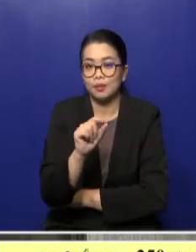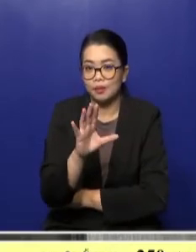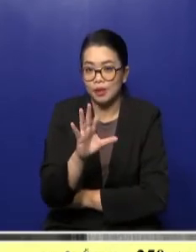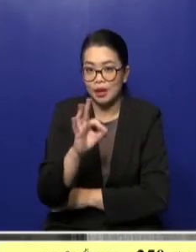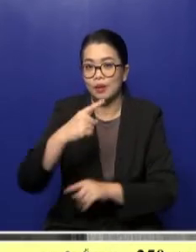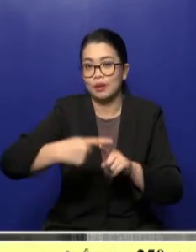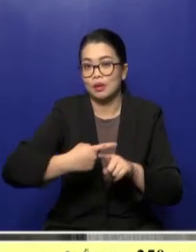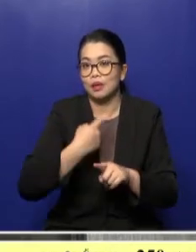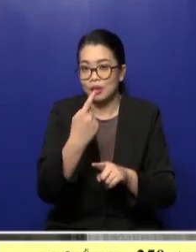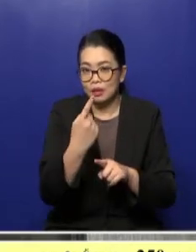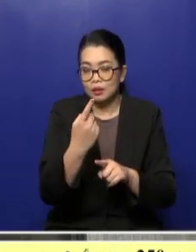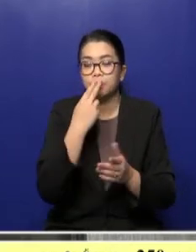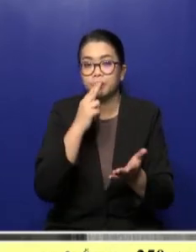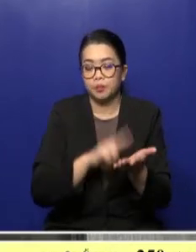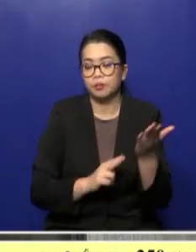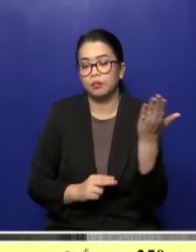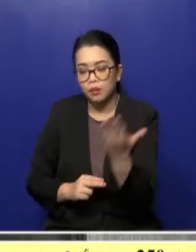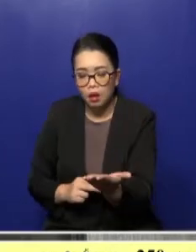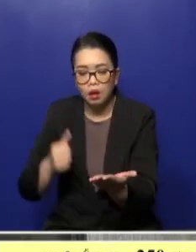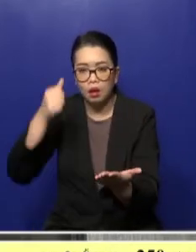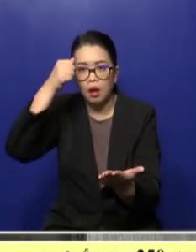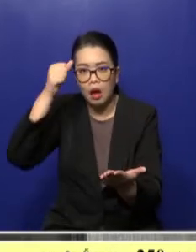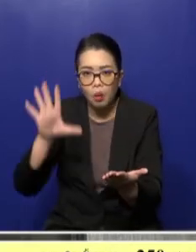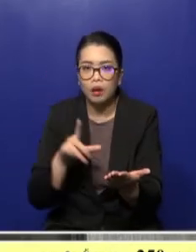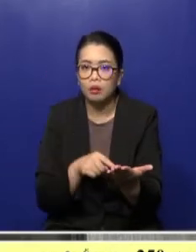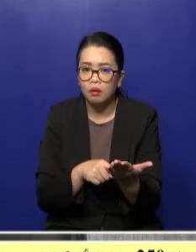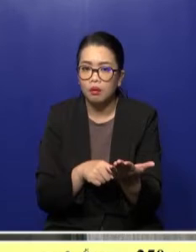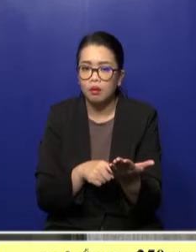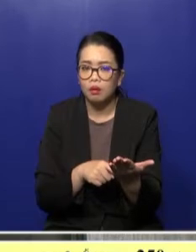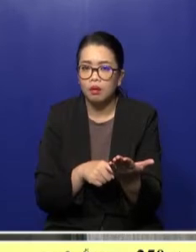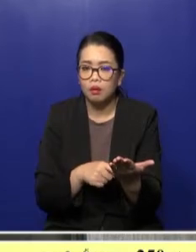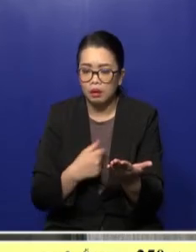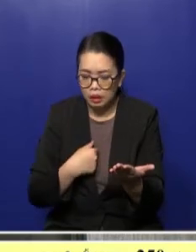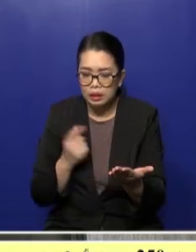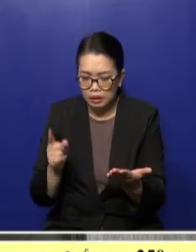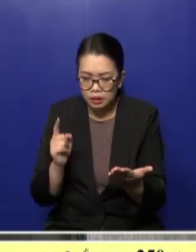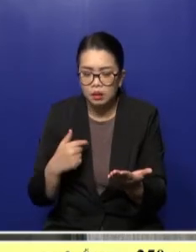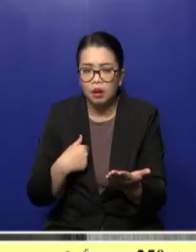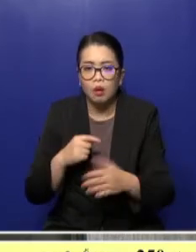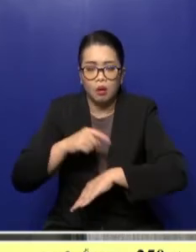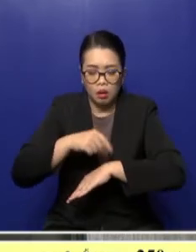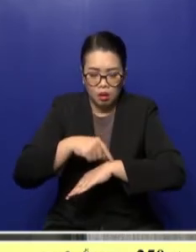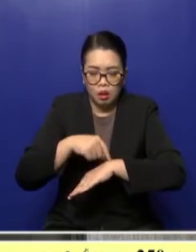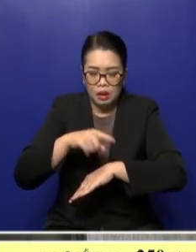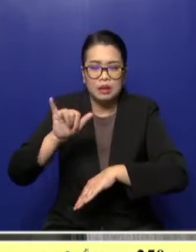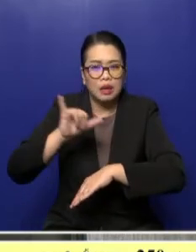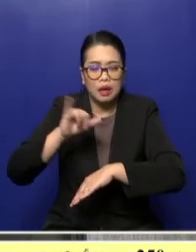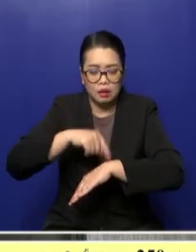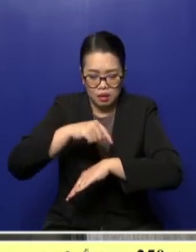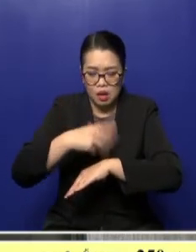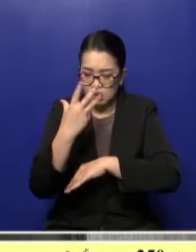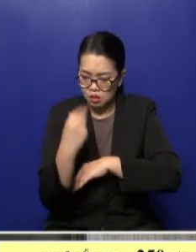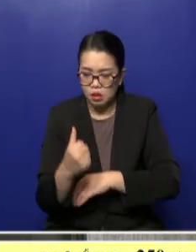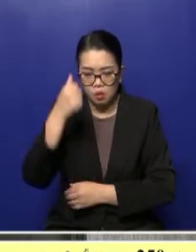มกราคมใช้เวลาเพียง 5วันส่งมาทั้งที่ตัวเองยังมีเวลาอยู่ในกฎหมายอยู่อีก 30